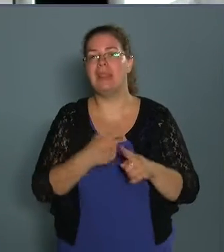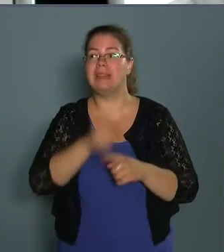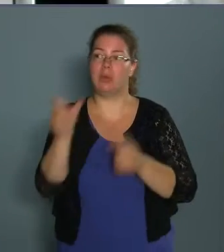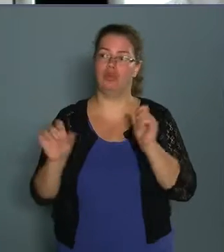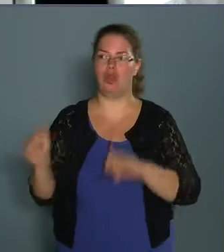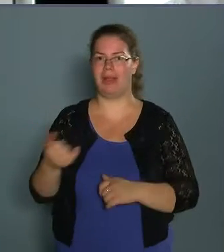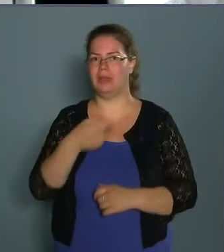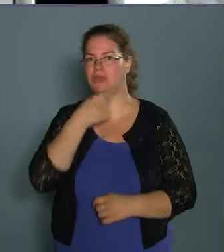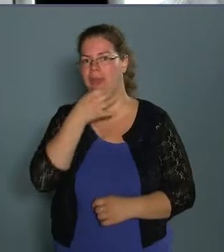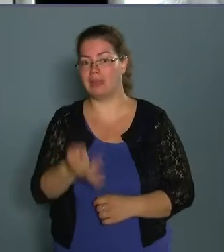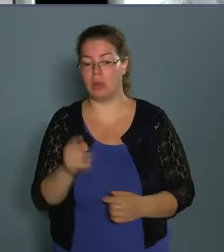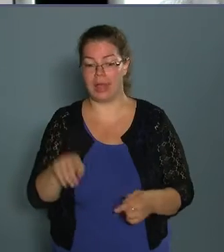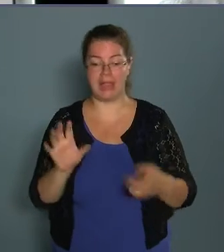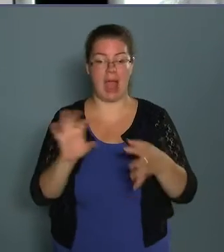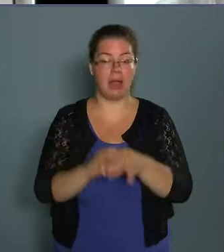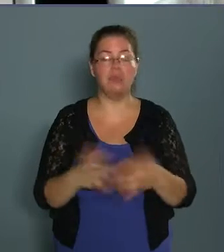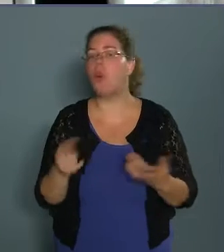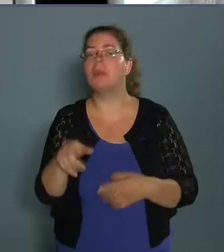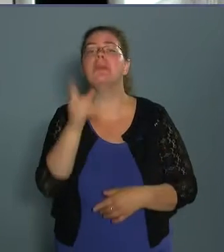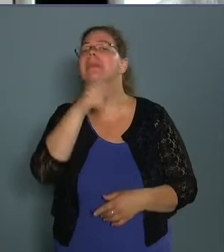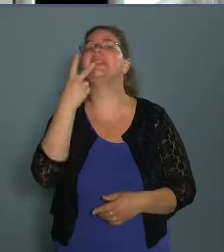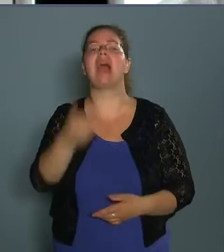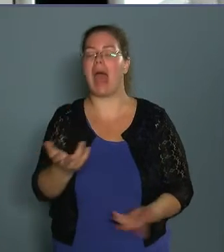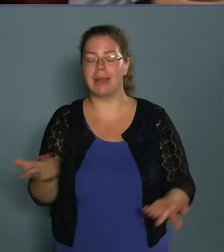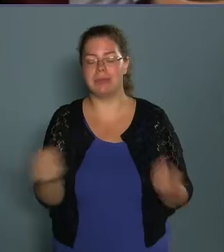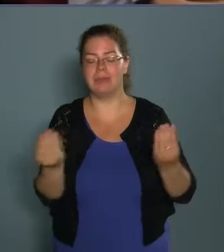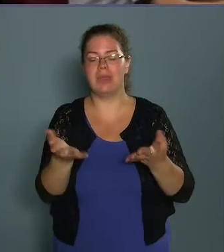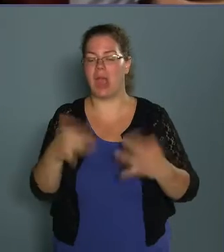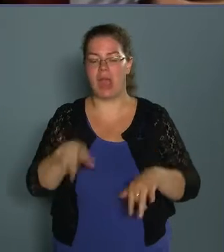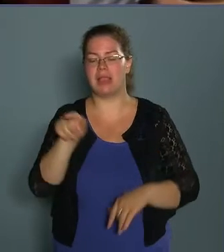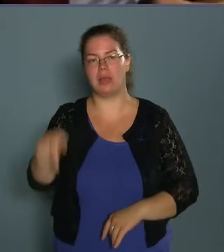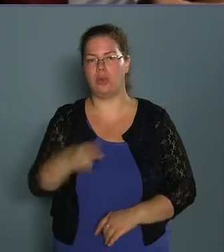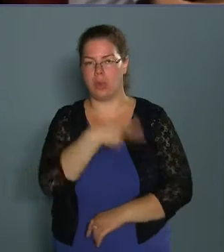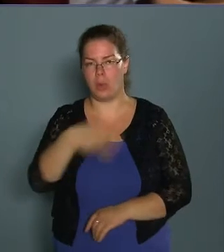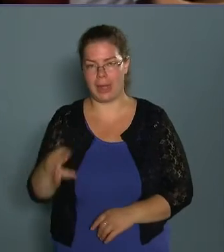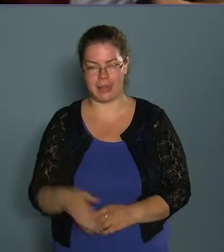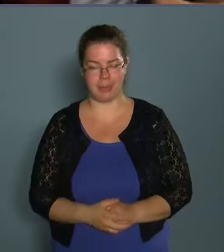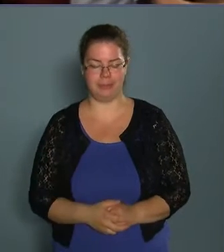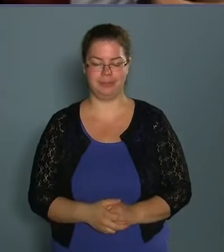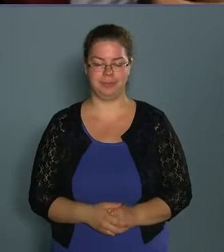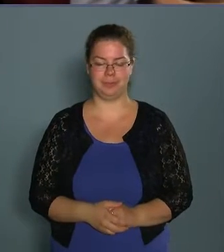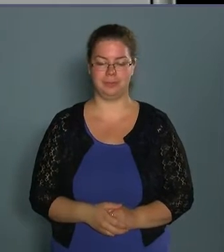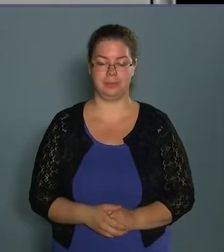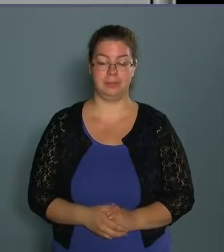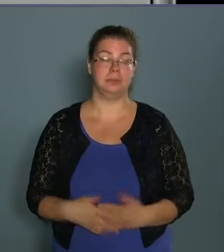is megszólaltak. Ön mit lát? Mi a helyzet ott?